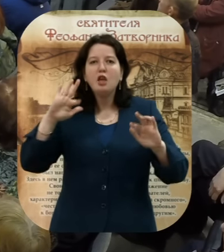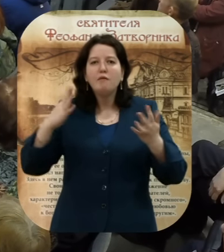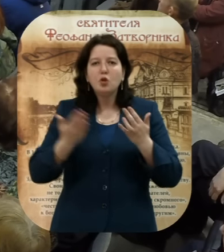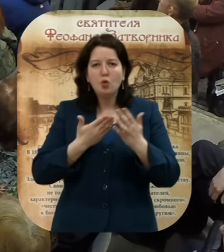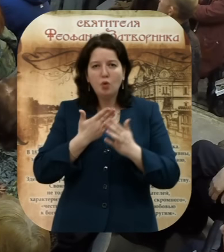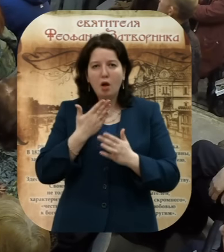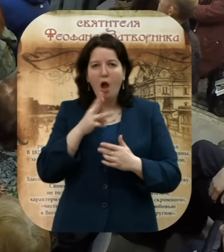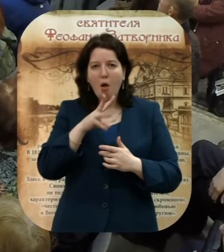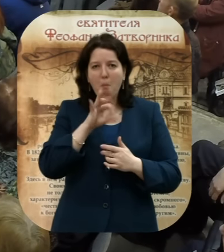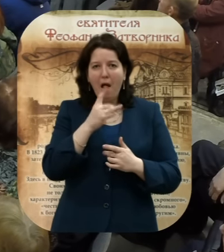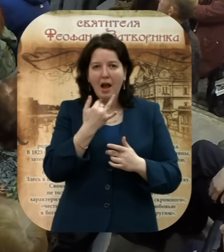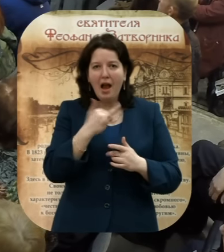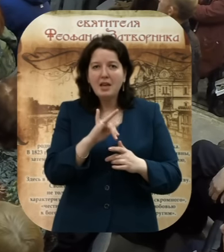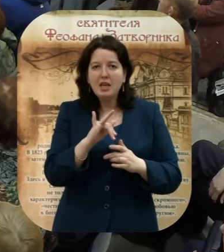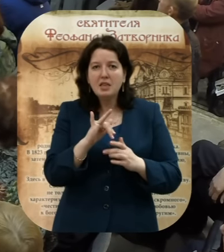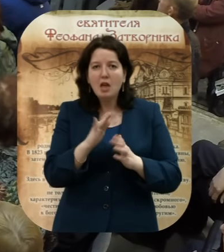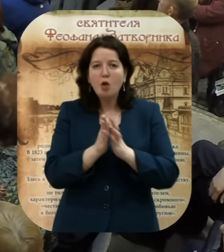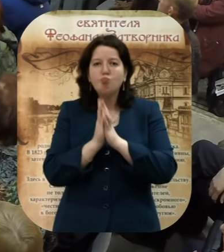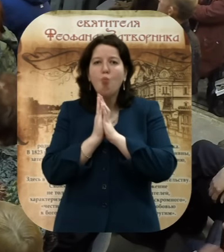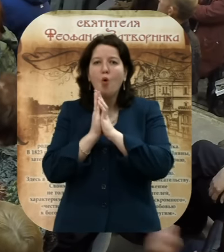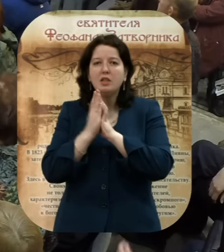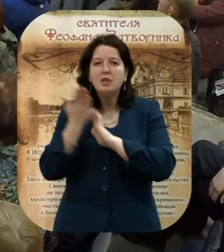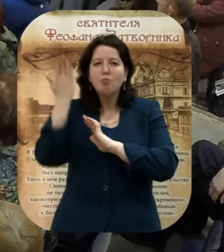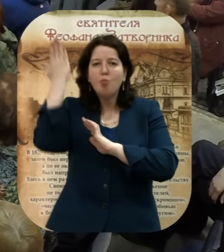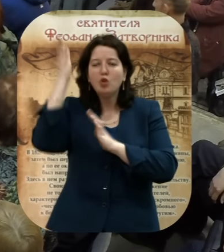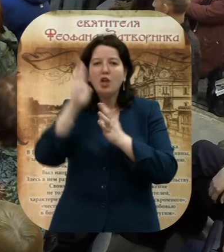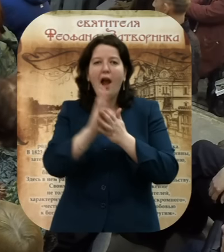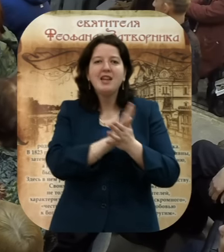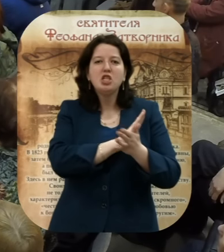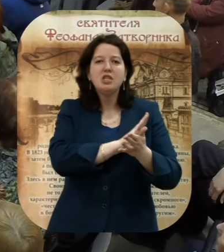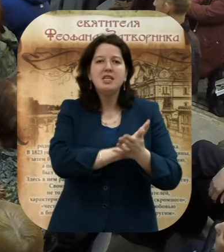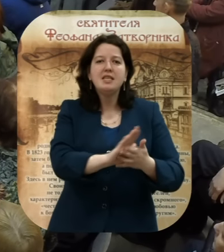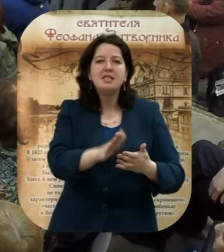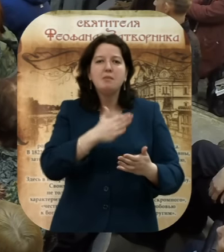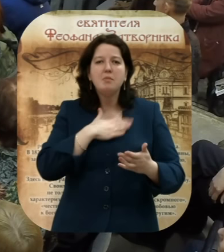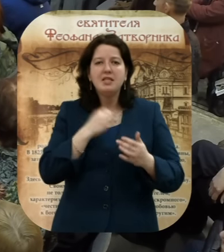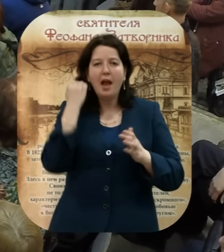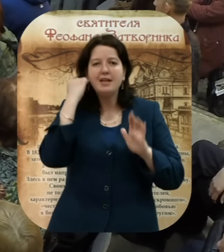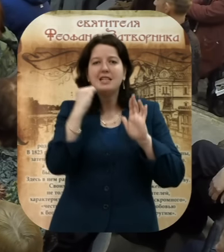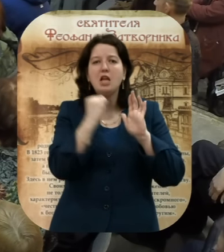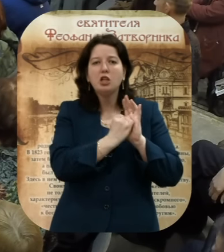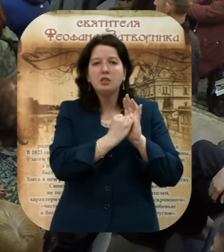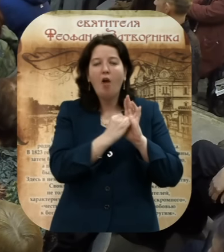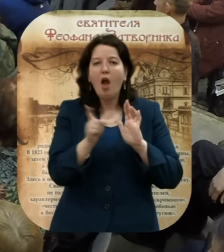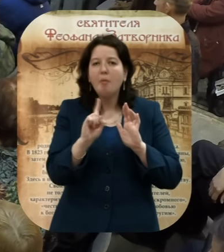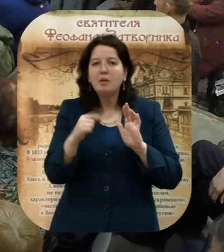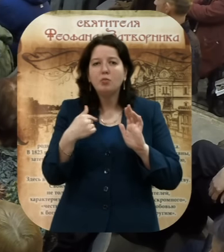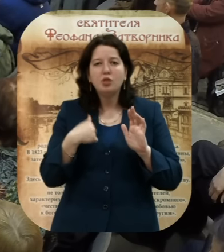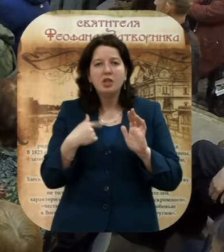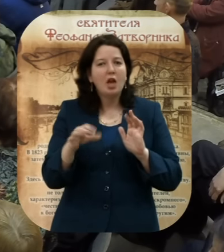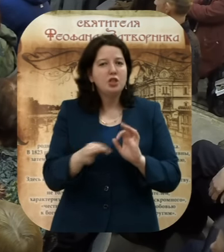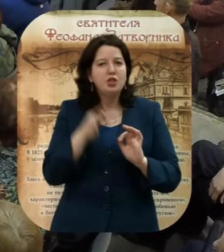молится: «Боже, очисти меня грешного, потому что я ничего доброго не